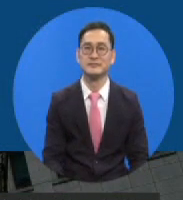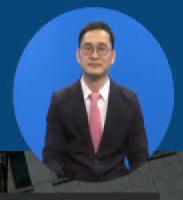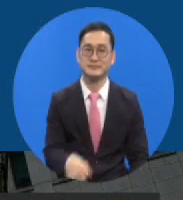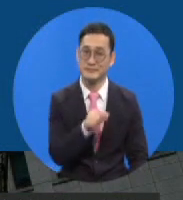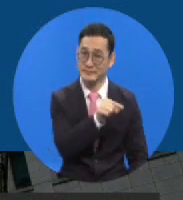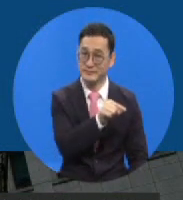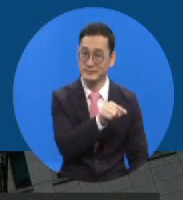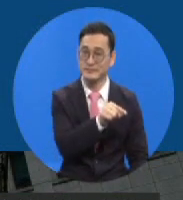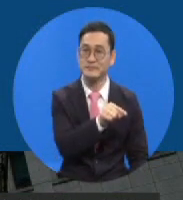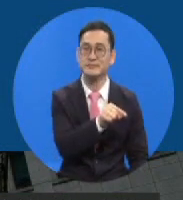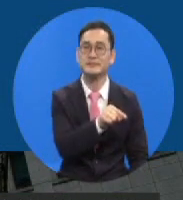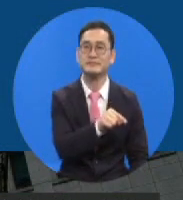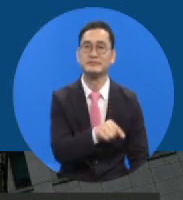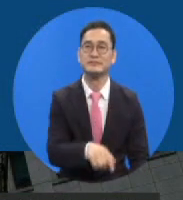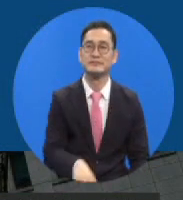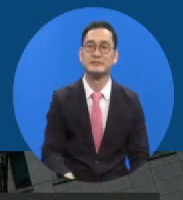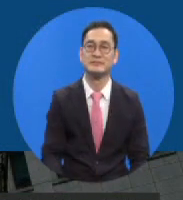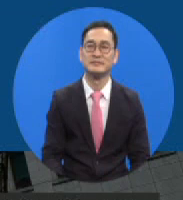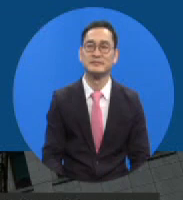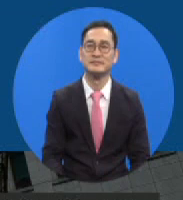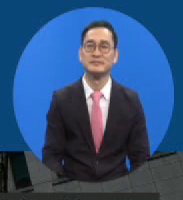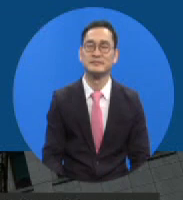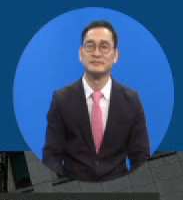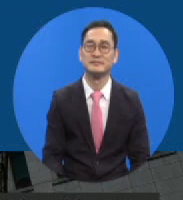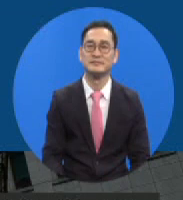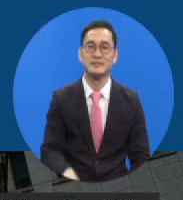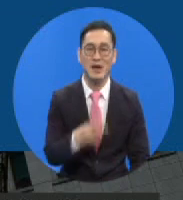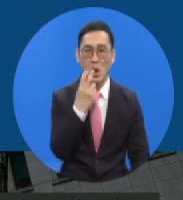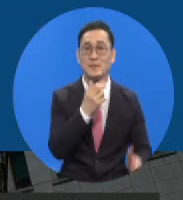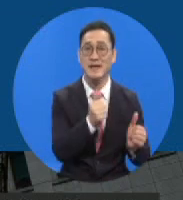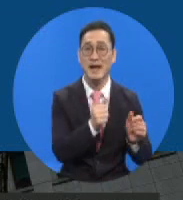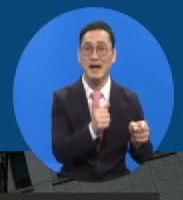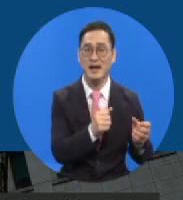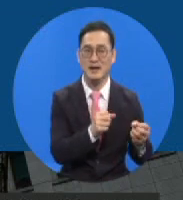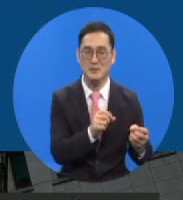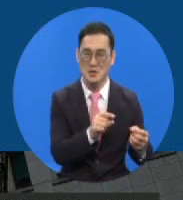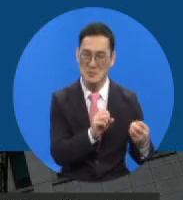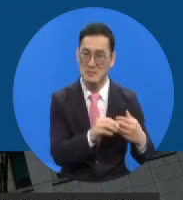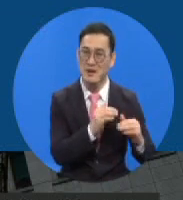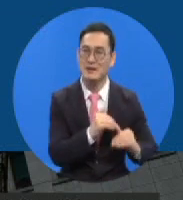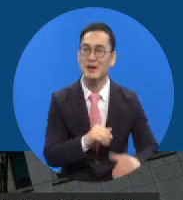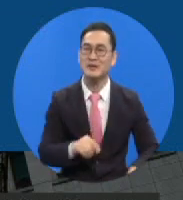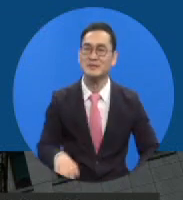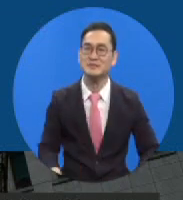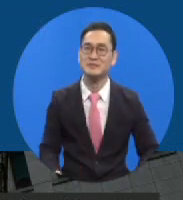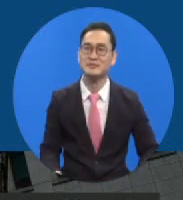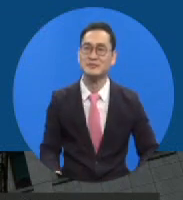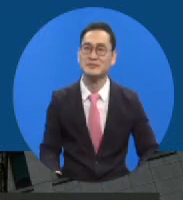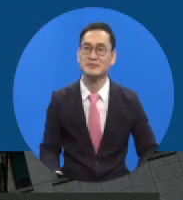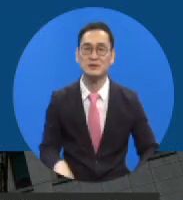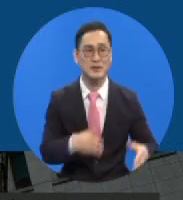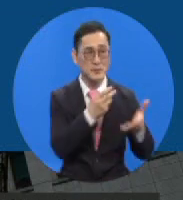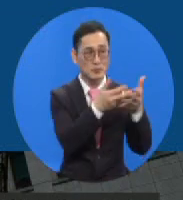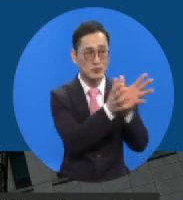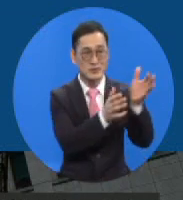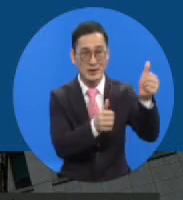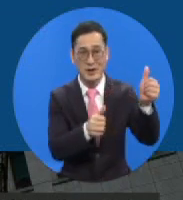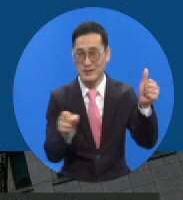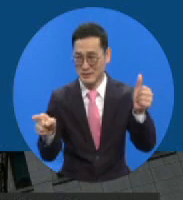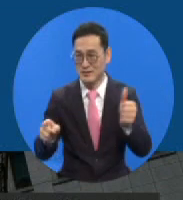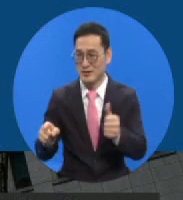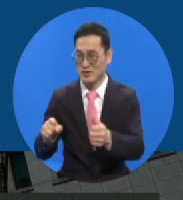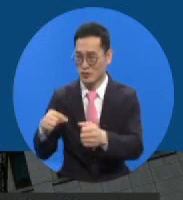경향신문에 보도된 고위 간부급 A검사는요. 추 장관 수사 지휘하는 법적 문제 될 것이라 생각하는 검사들 많다. 윤 총장